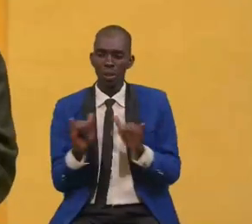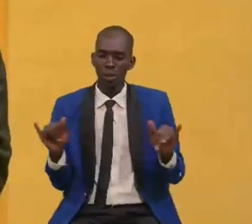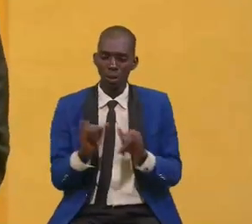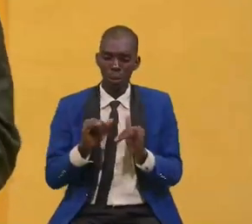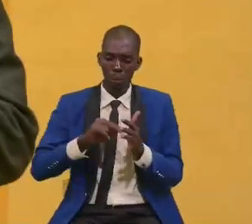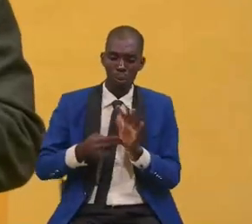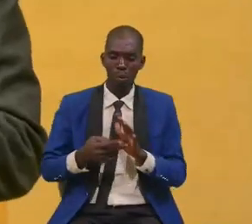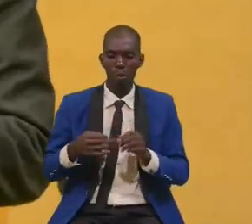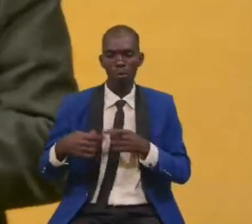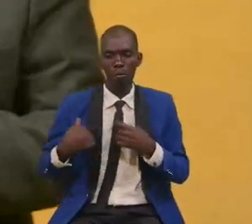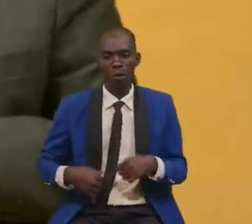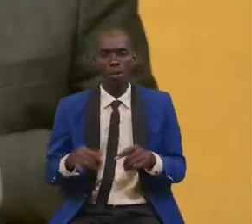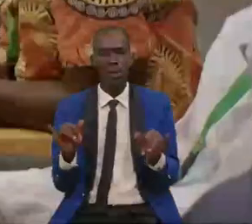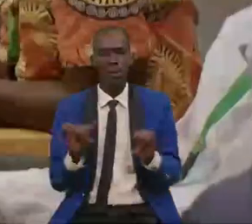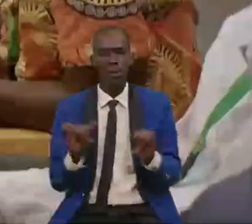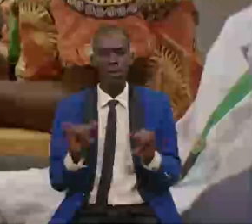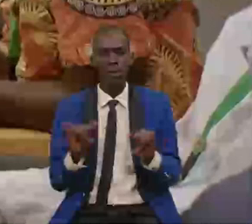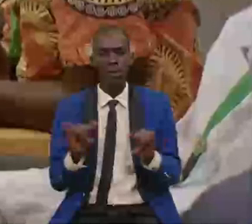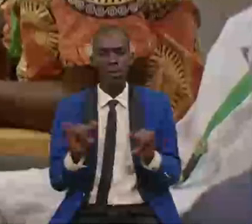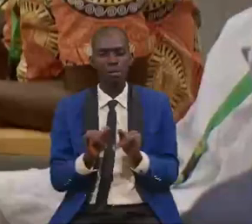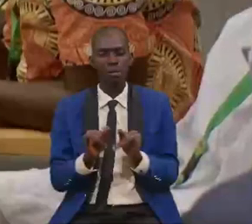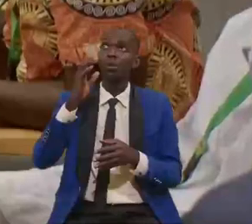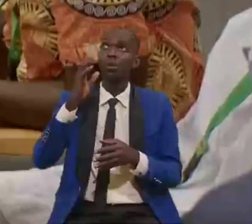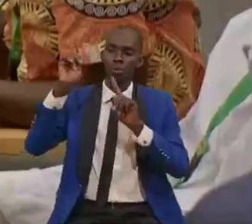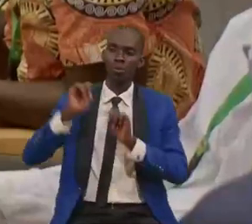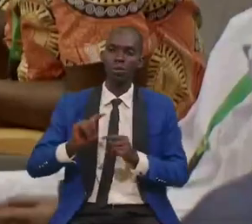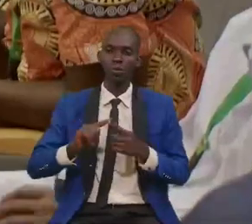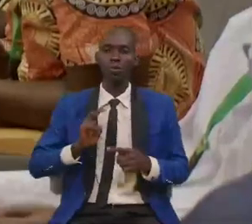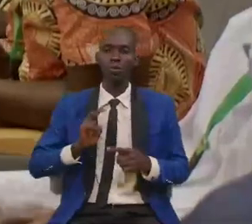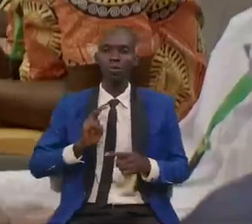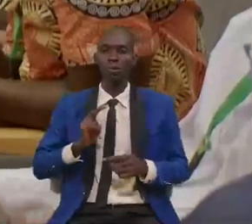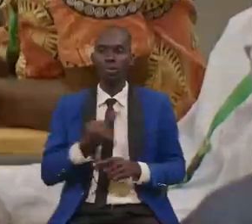cette même objectivité, cette même passion, Dieu la donne au nom de Jésus.